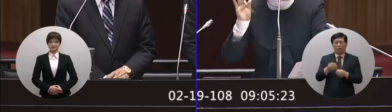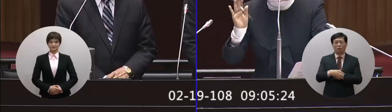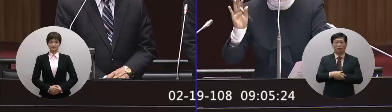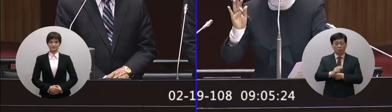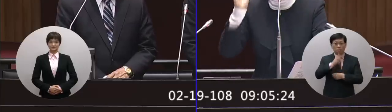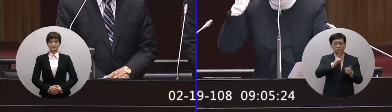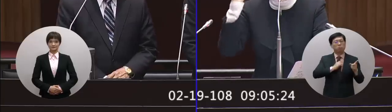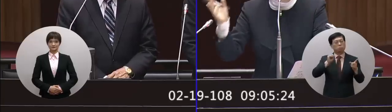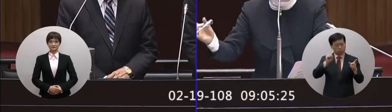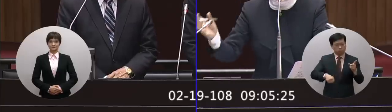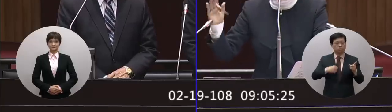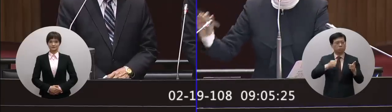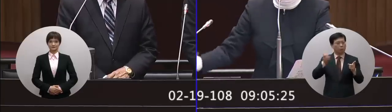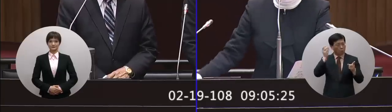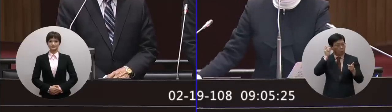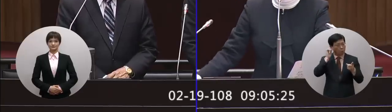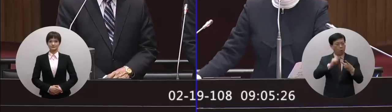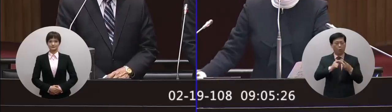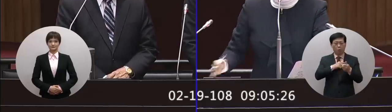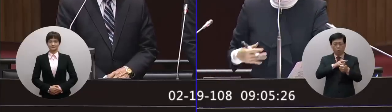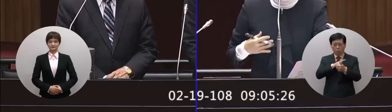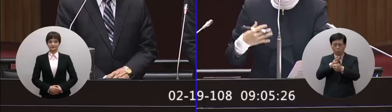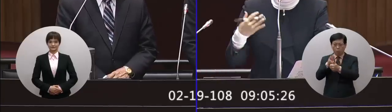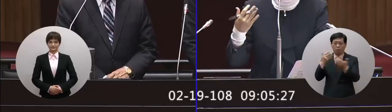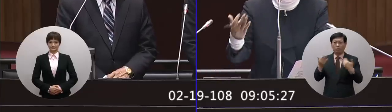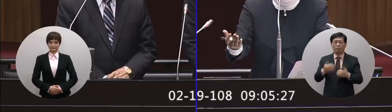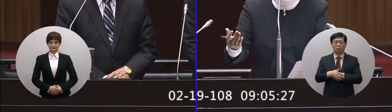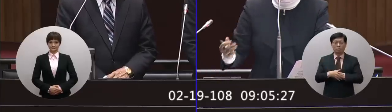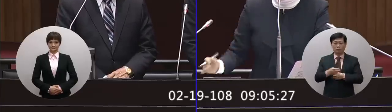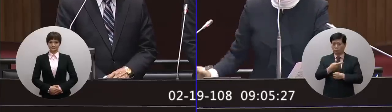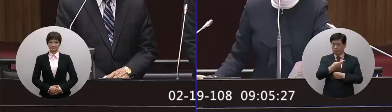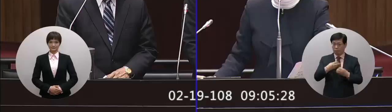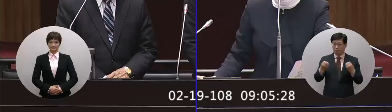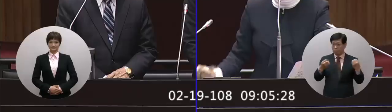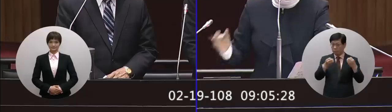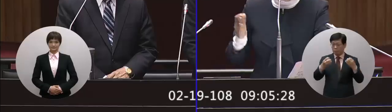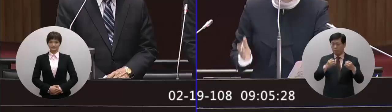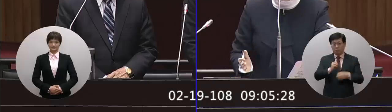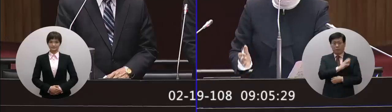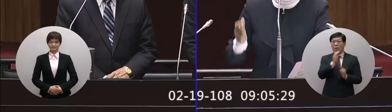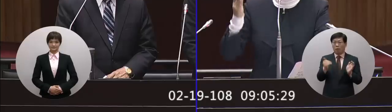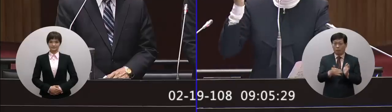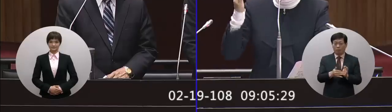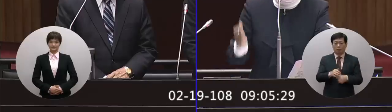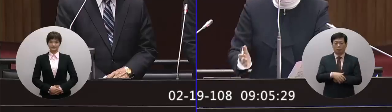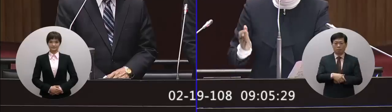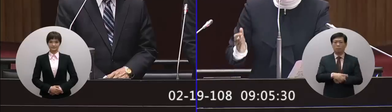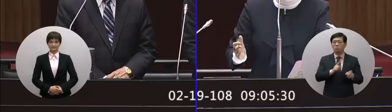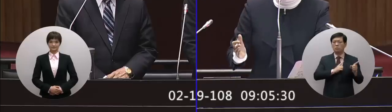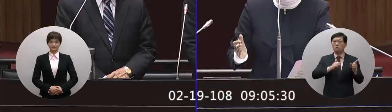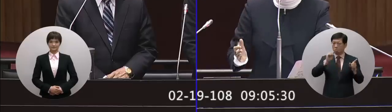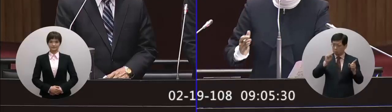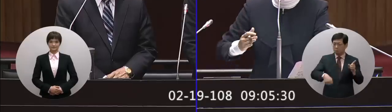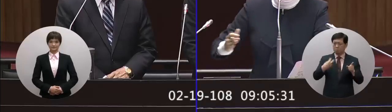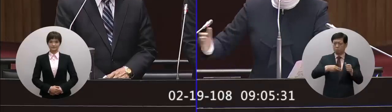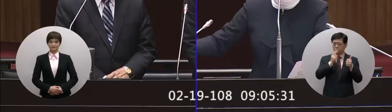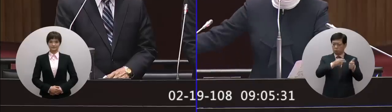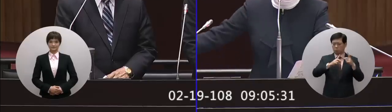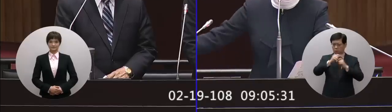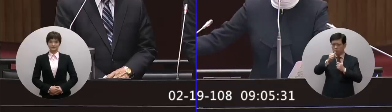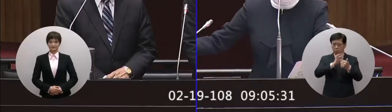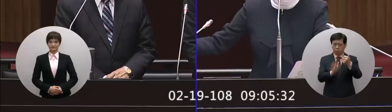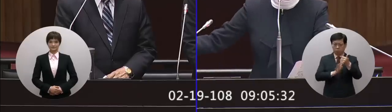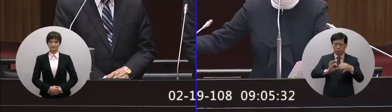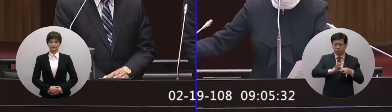意倾听、愿意了解，我们在对话结束了之后，您愿意回去做跨